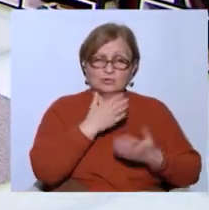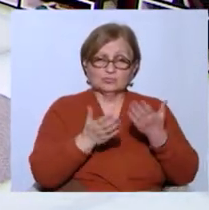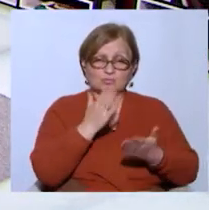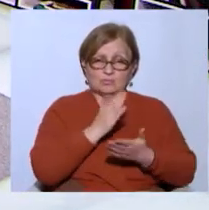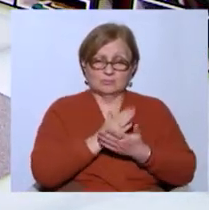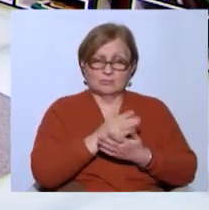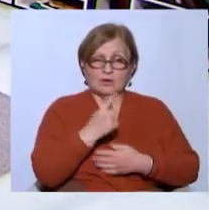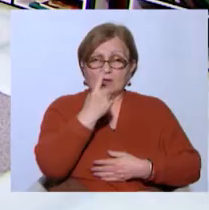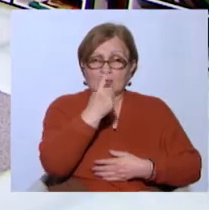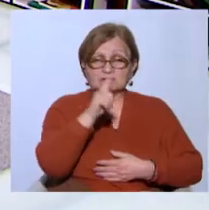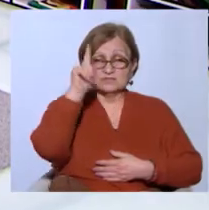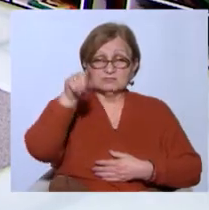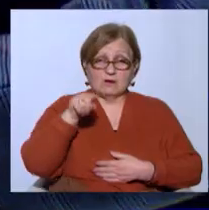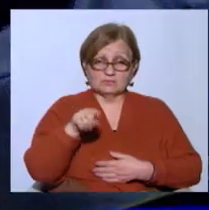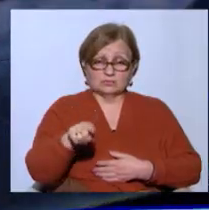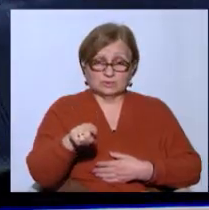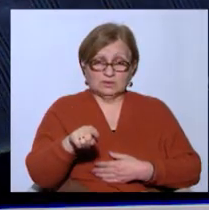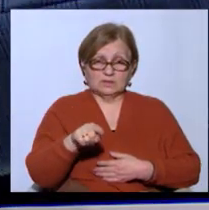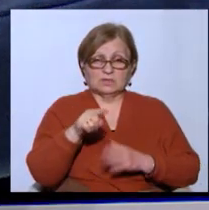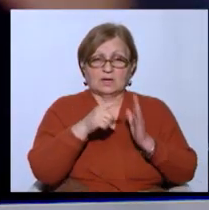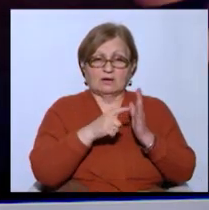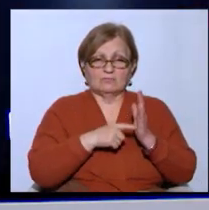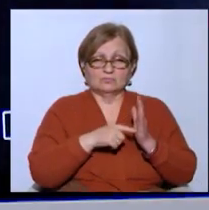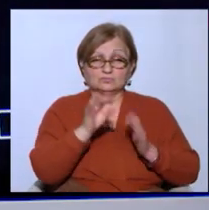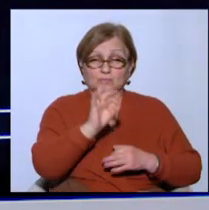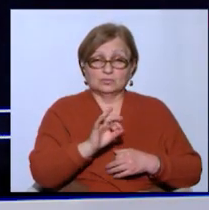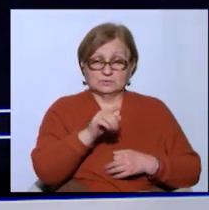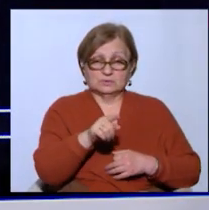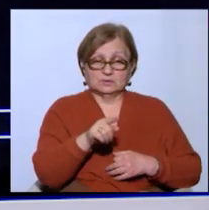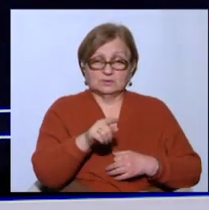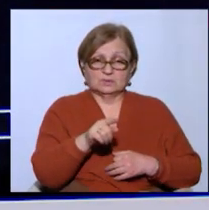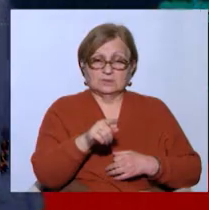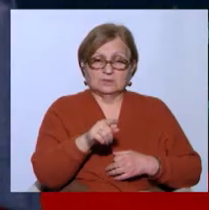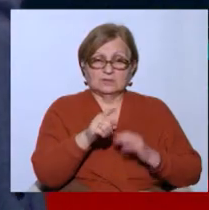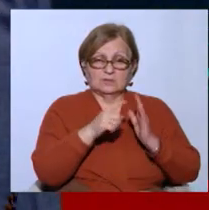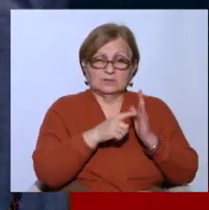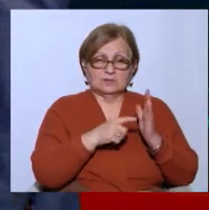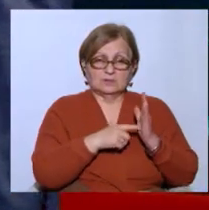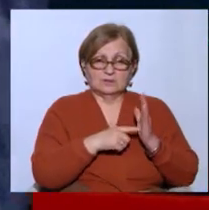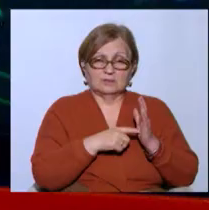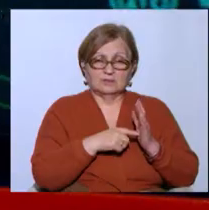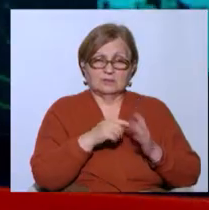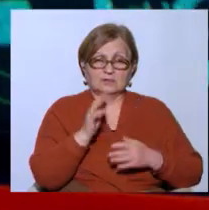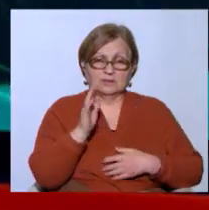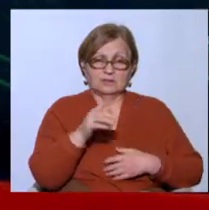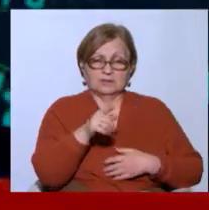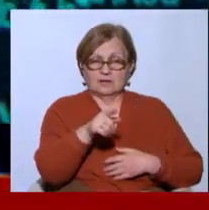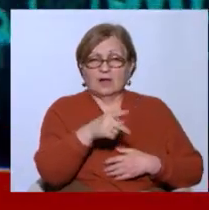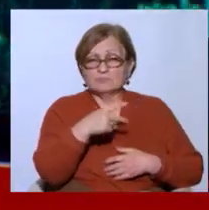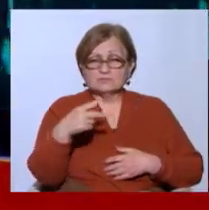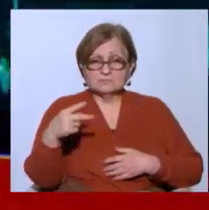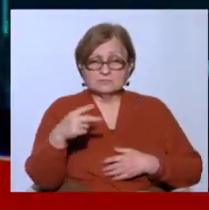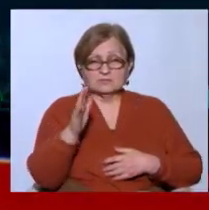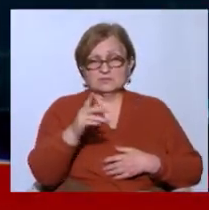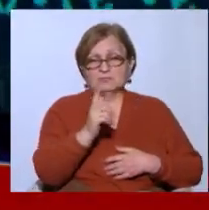1-ის ფაქტორიალი გავყოთ 0-ის ფაქტორიალზე, ამ წესის მიხედვით, ხო, რადგან n-ის ფაქტორიალი გაყოფილი n-1-ზე იქნება n-ი, ამ წესის მიხედვით უნდა